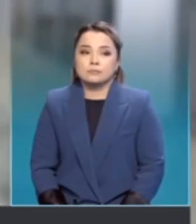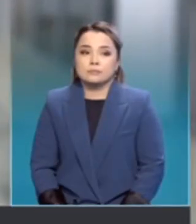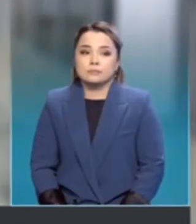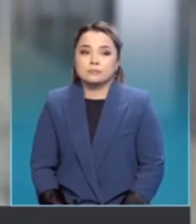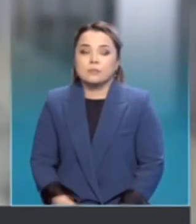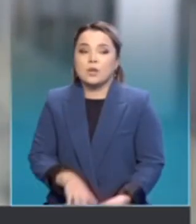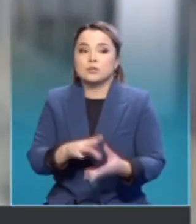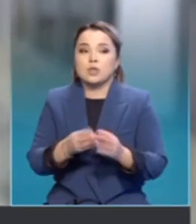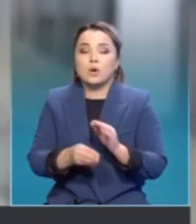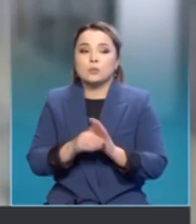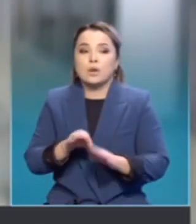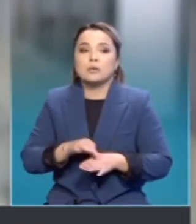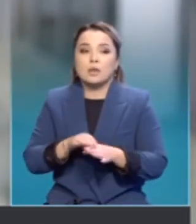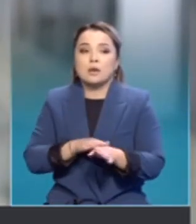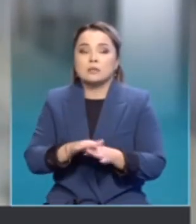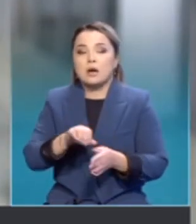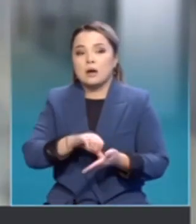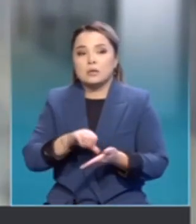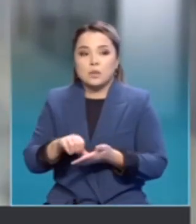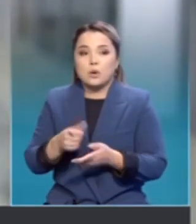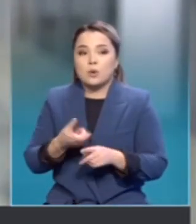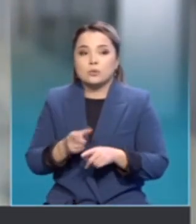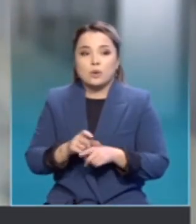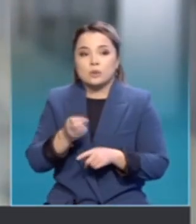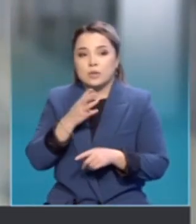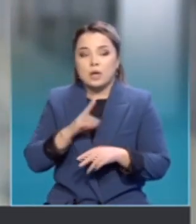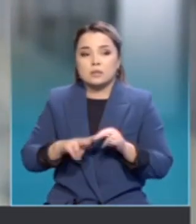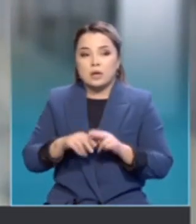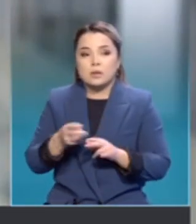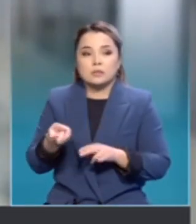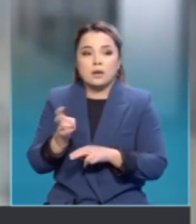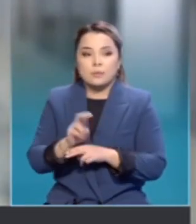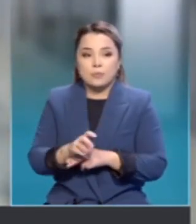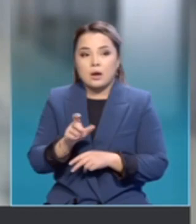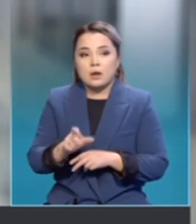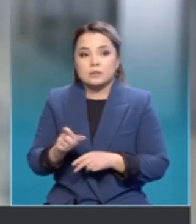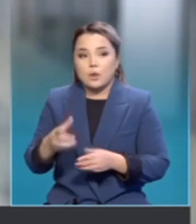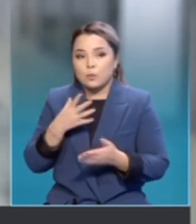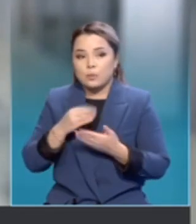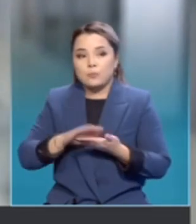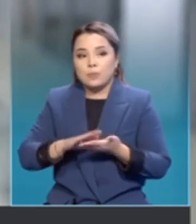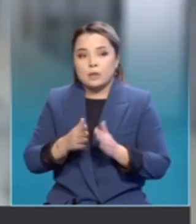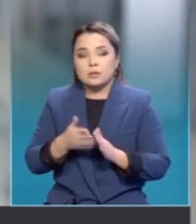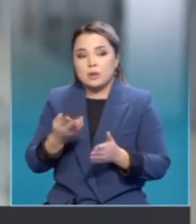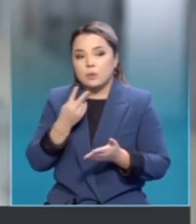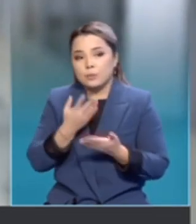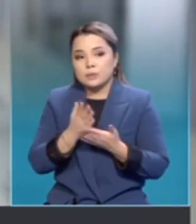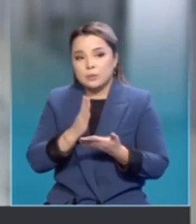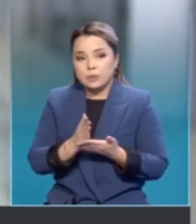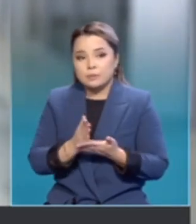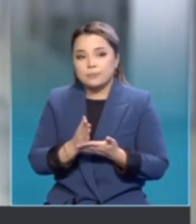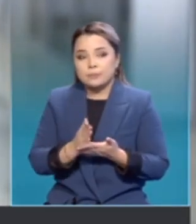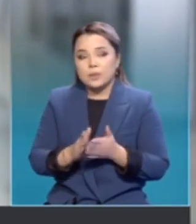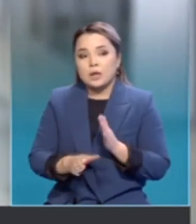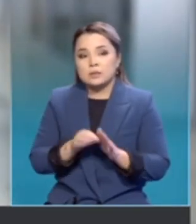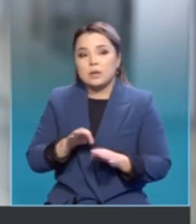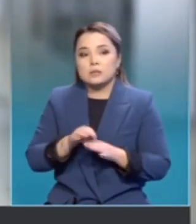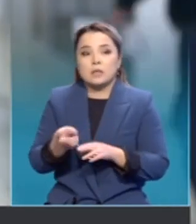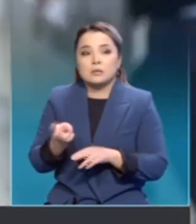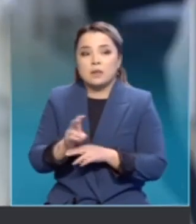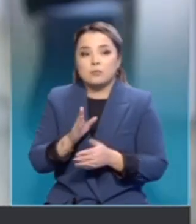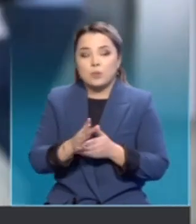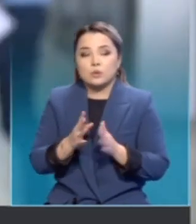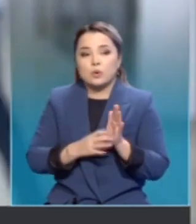Жалпы енді сайлауға қатысушылар өте жақсы көңіл-күйлермен келіп, өзінің азаматтық позициясын білдірді. Сайлауға келетін